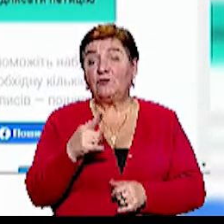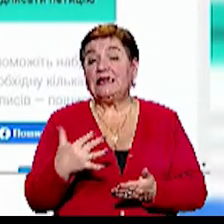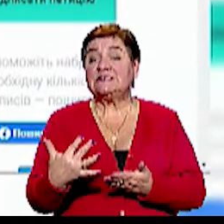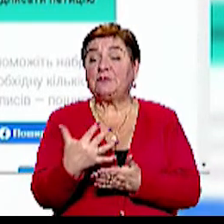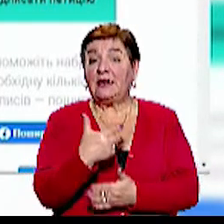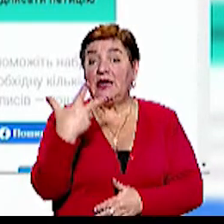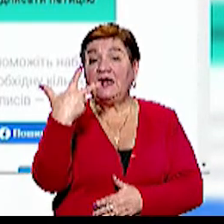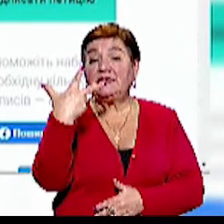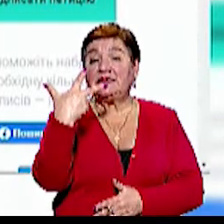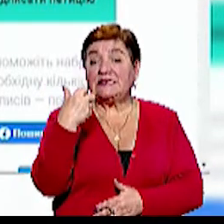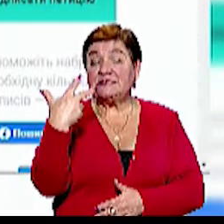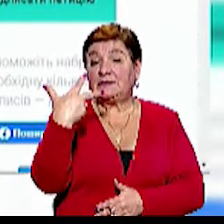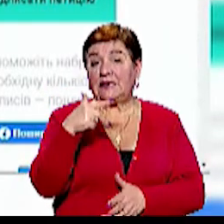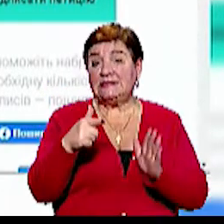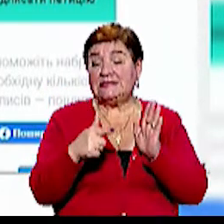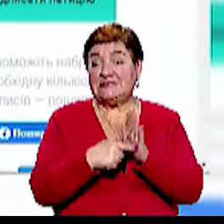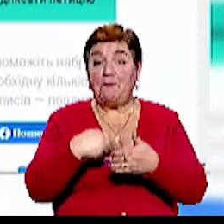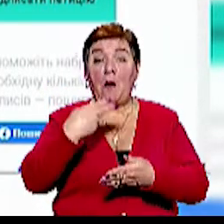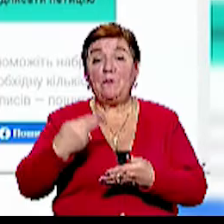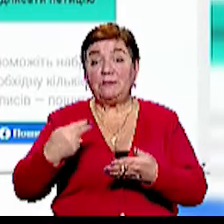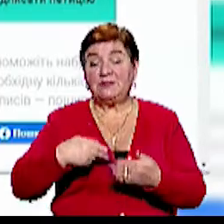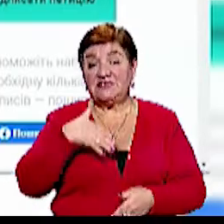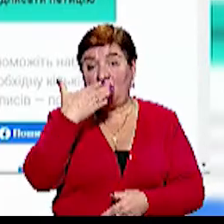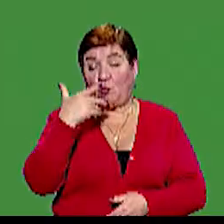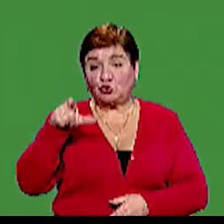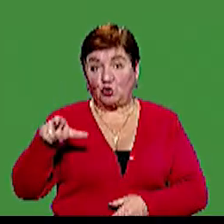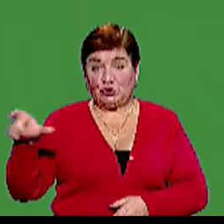зібрала 337 підписів ужгородців.